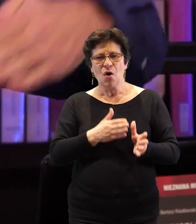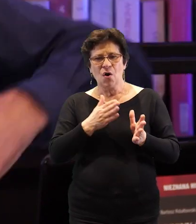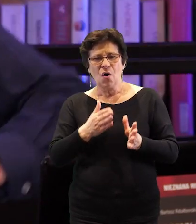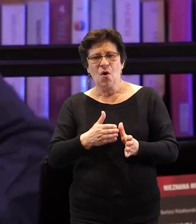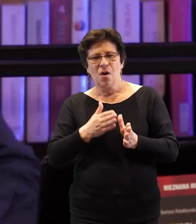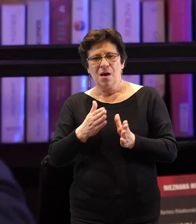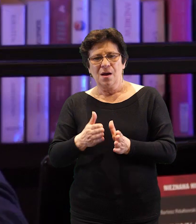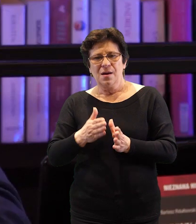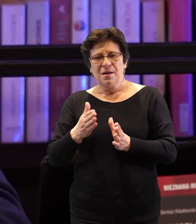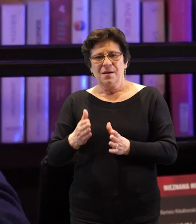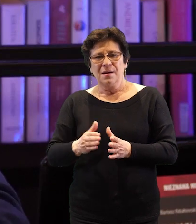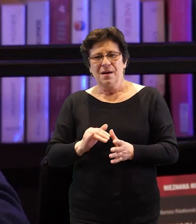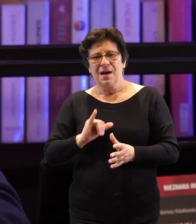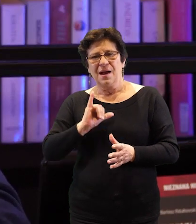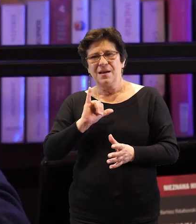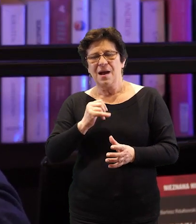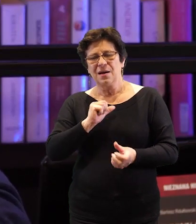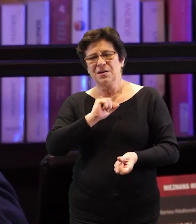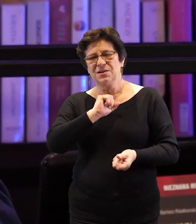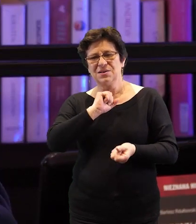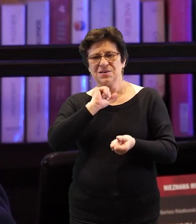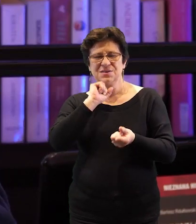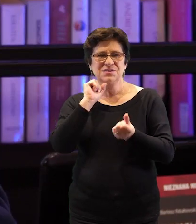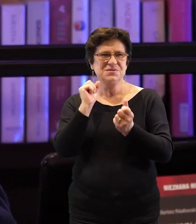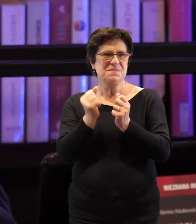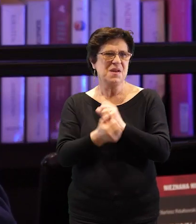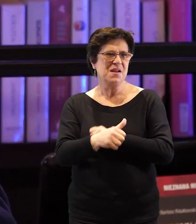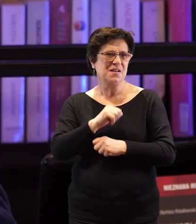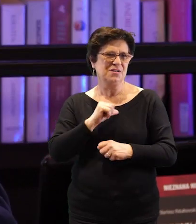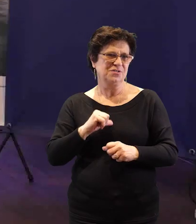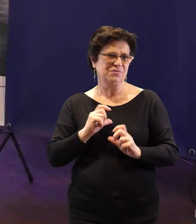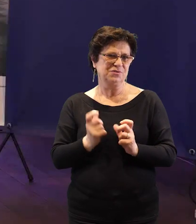jak zmienia się, jakie mielibyście wnioski